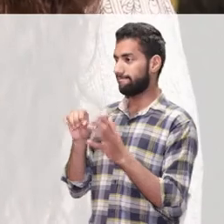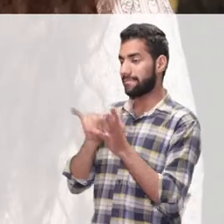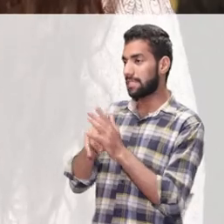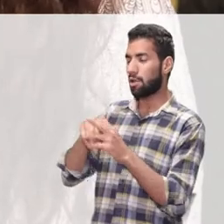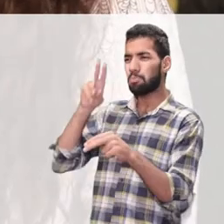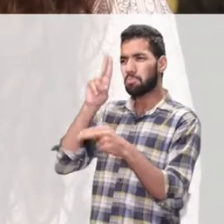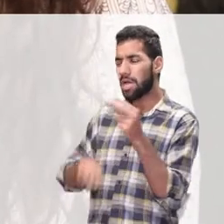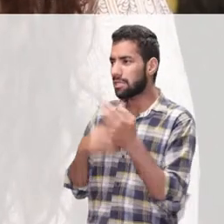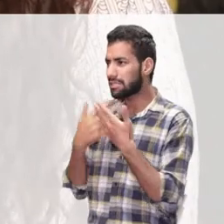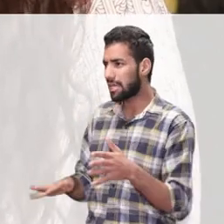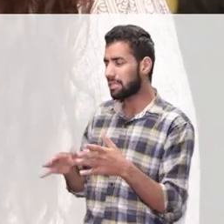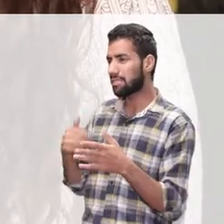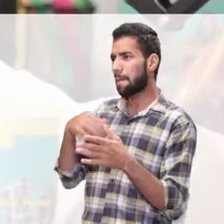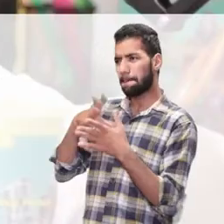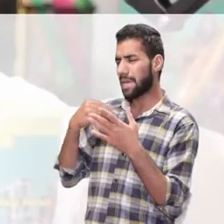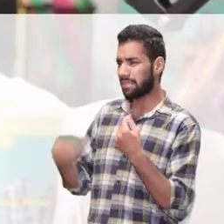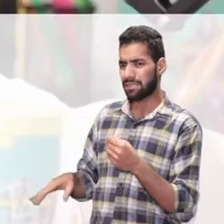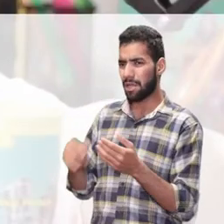कौन-कौन सी